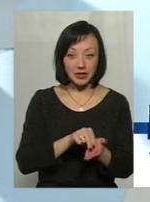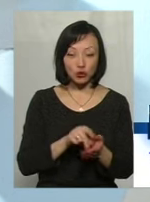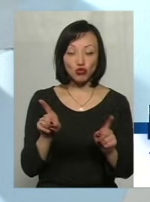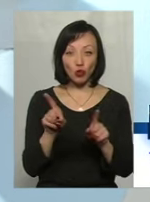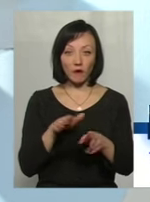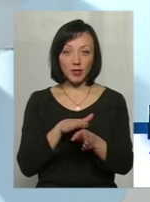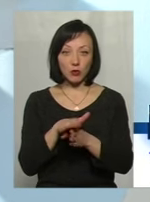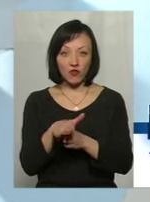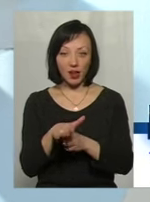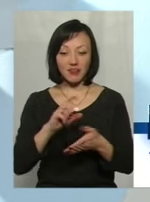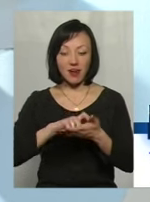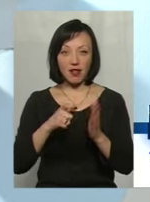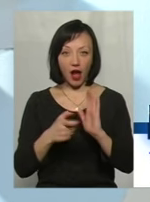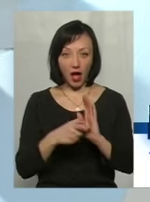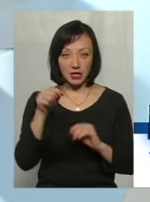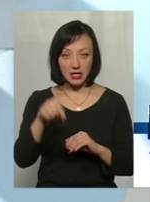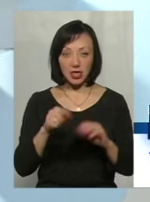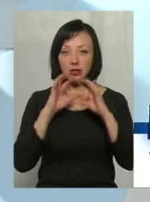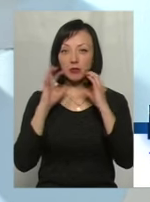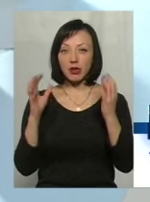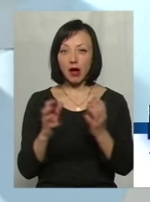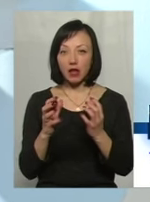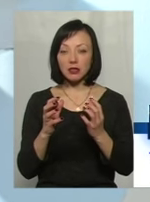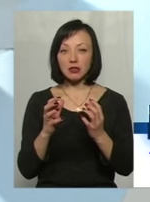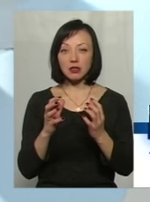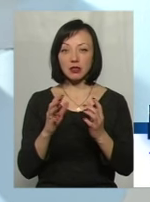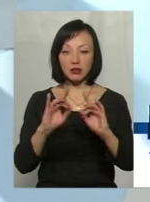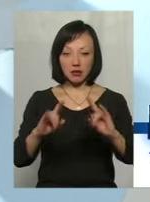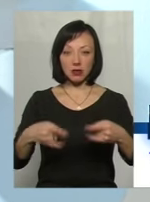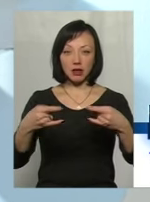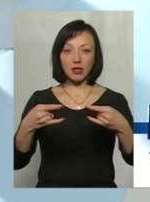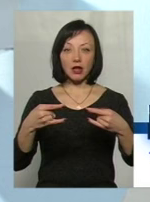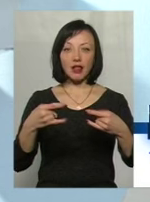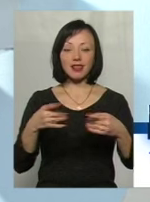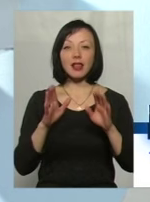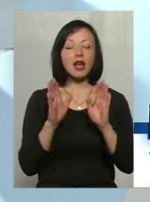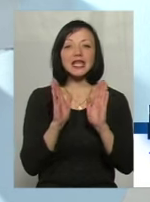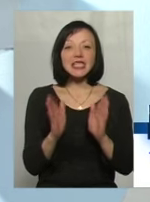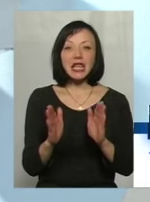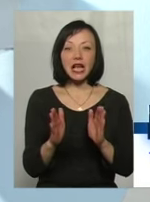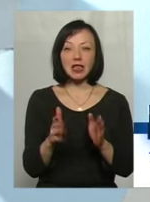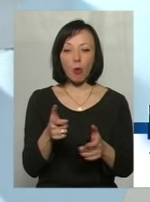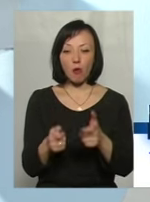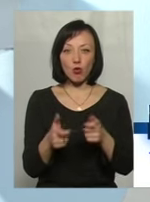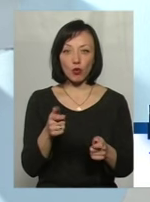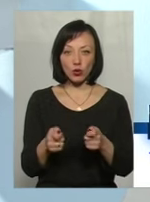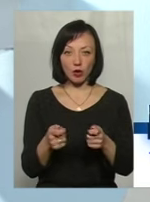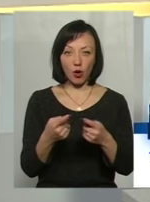що відбувається в класних кімнатах, буде зберігатися, виводитись виключно на пульт організації, яка буде надавати